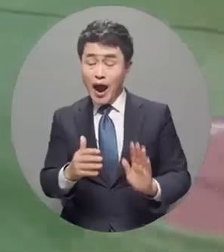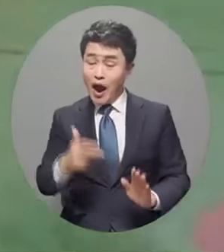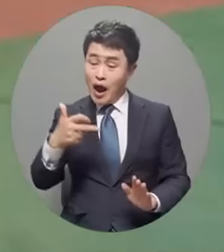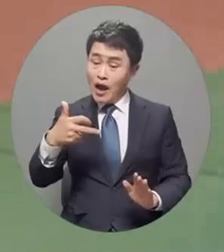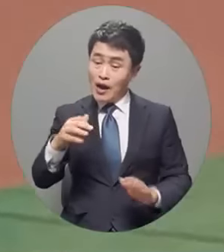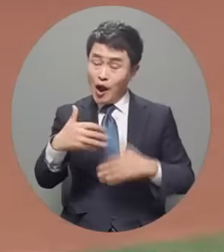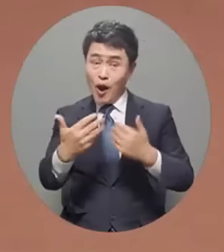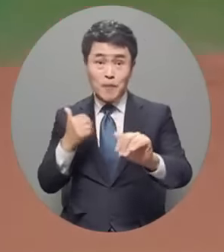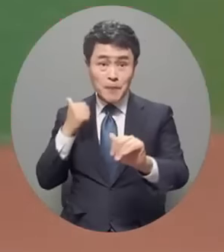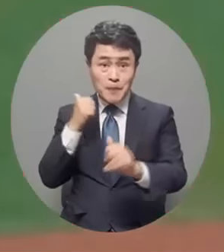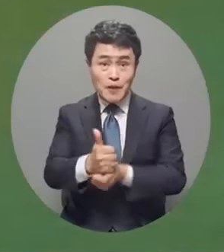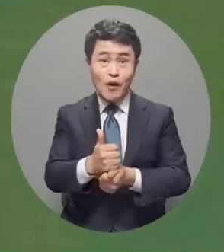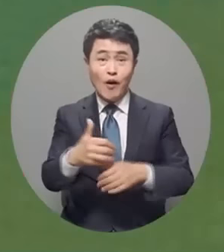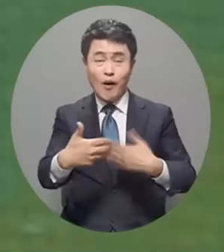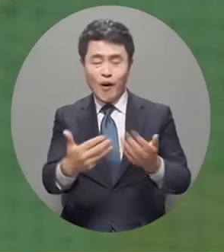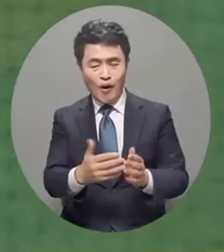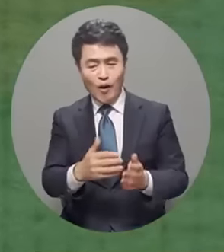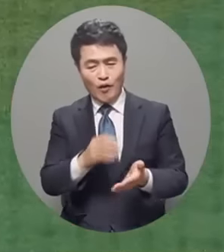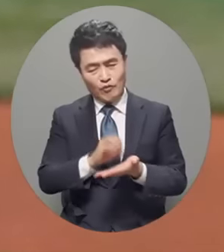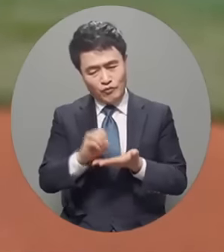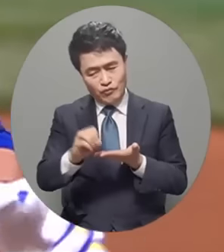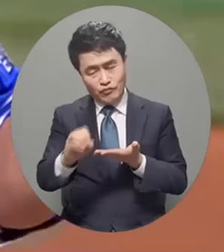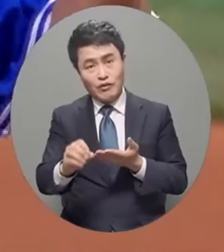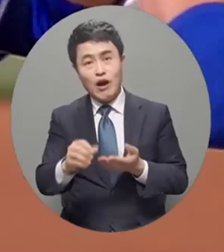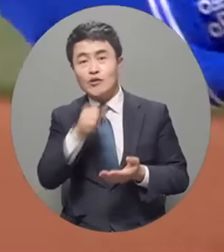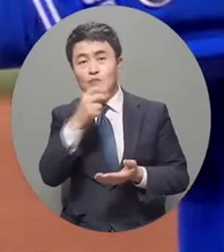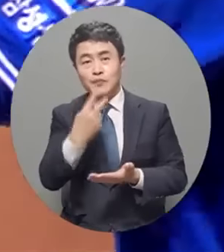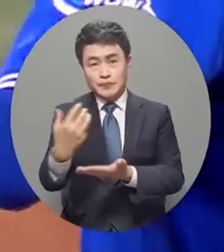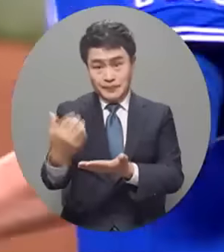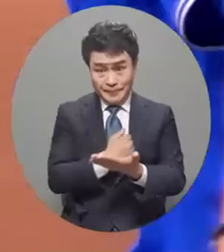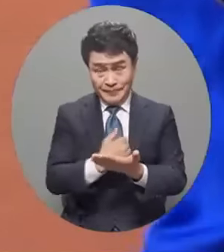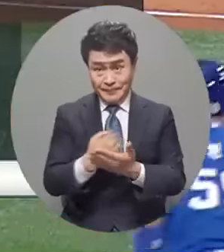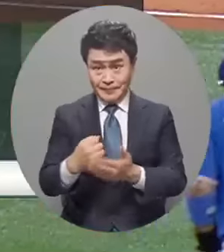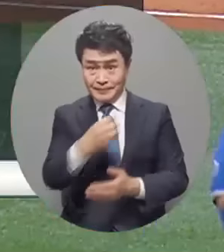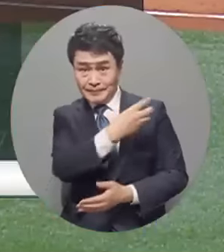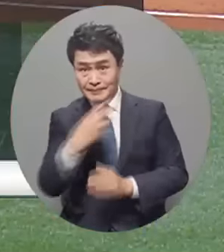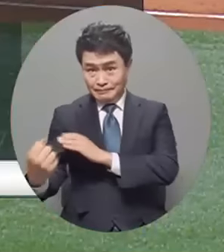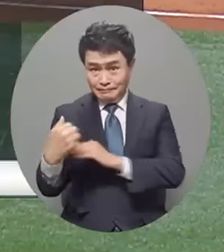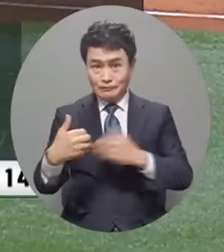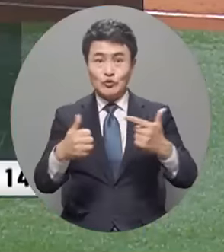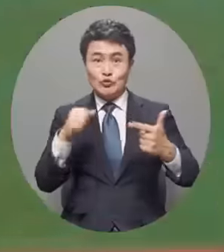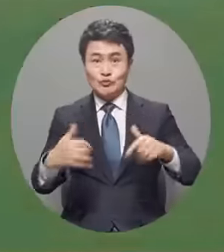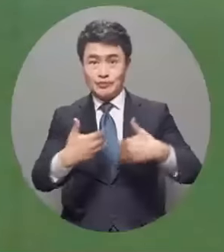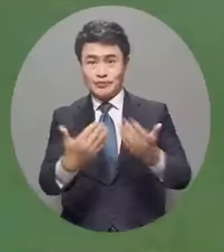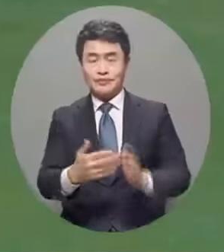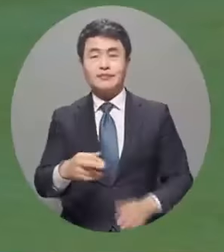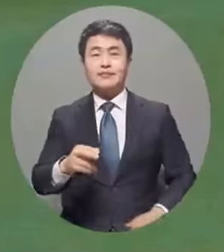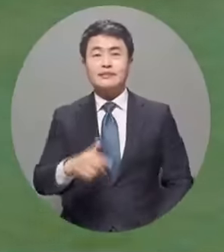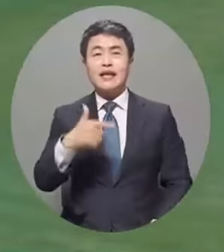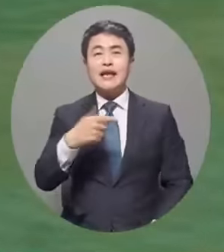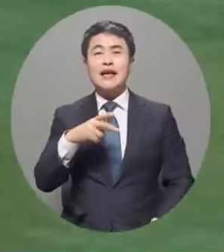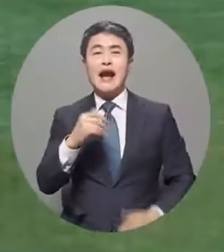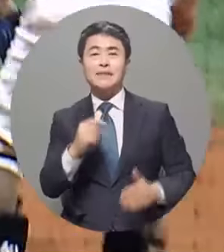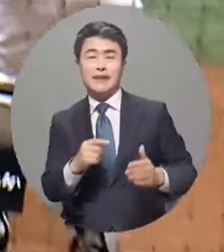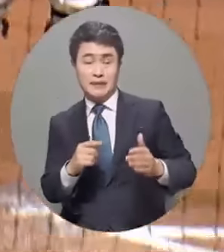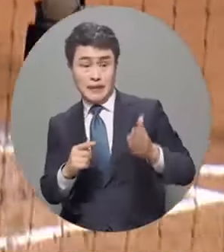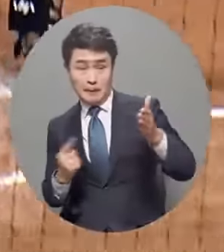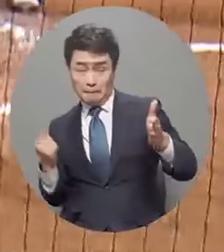공을 2타점 적시타로 연결했습니다. 기세를 잡은 삼성은 6회 강민호가 담장을